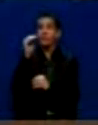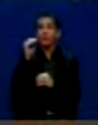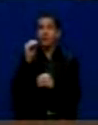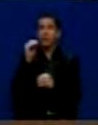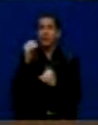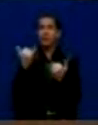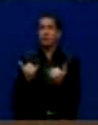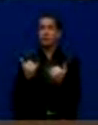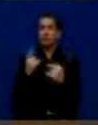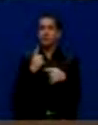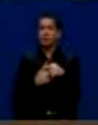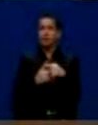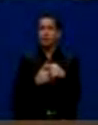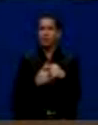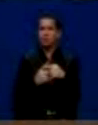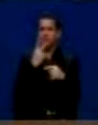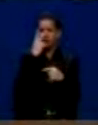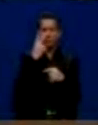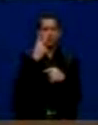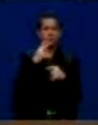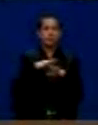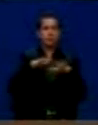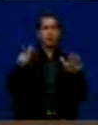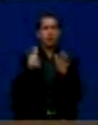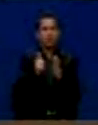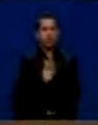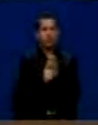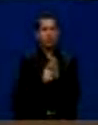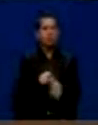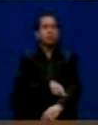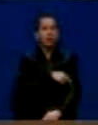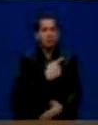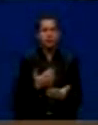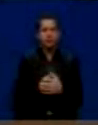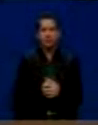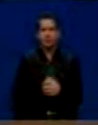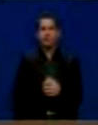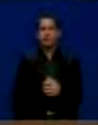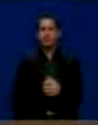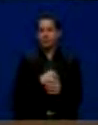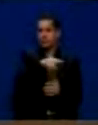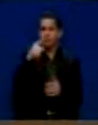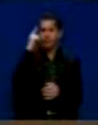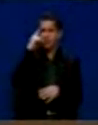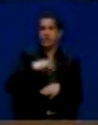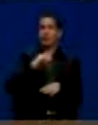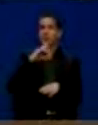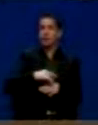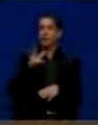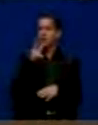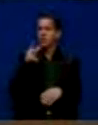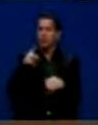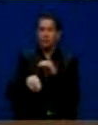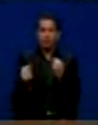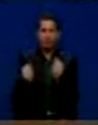aktuales dhe ka dhe do të ketë jehun natyrisht të afatgjat edhe në të armë. Nëse ideja ka qenë që të parandalohet bashkimi i